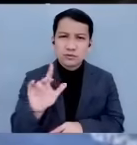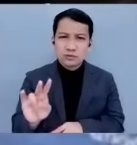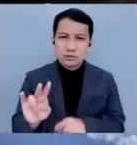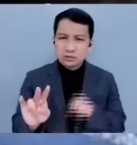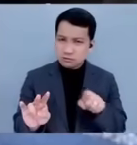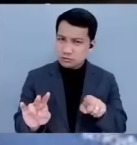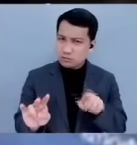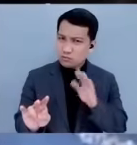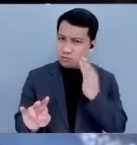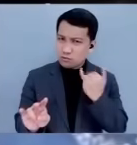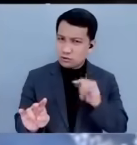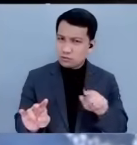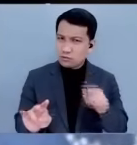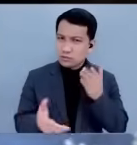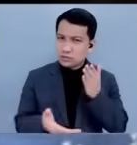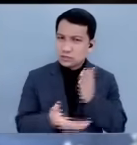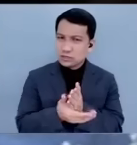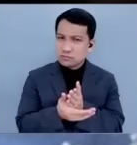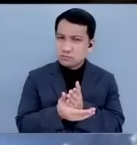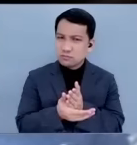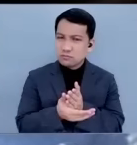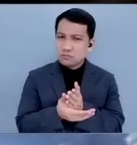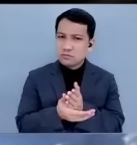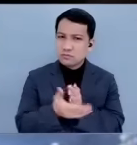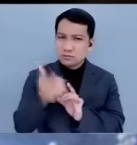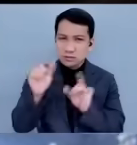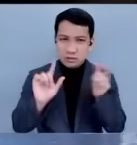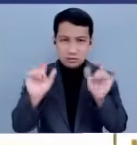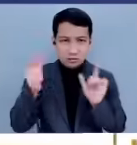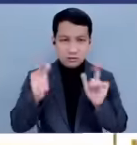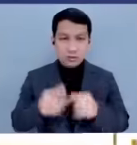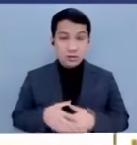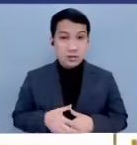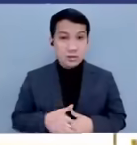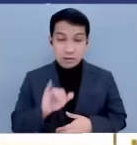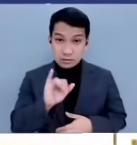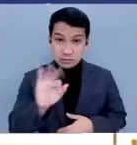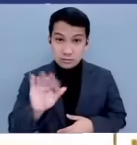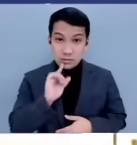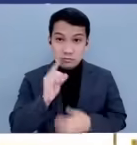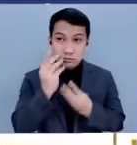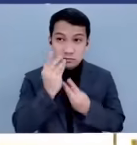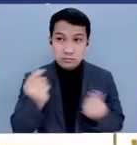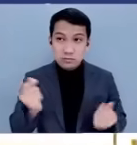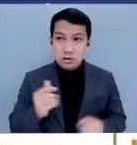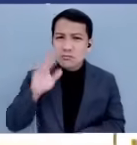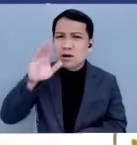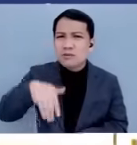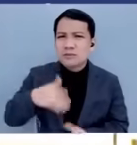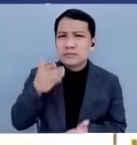ganyan, itigil na raw muna ang loto. Hanggat hindi na susolve lahat yan, tigilan muna.